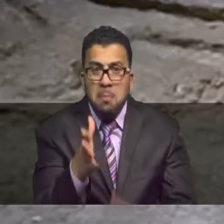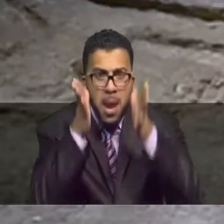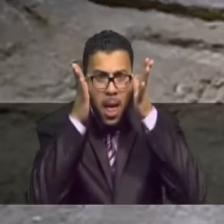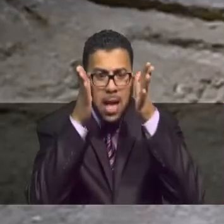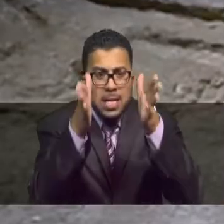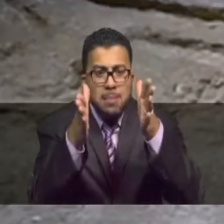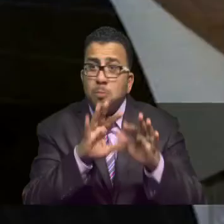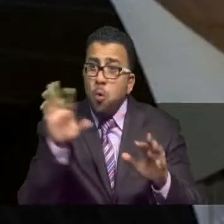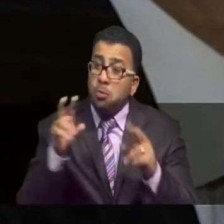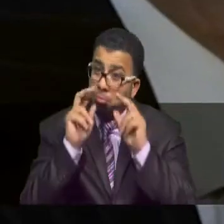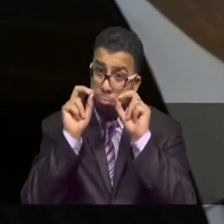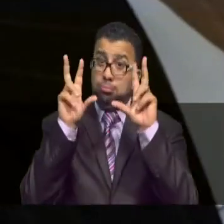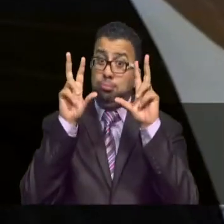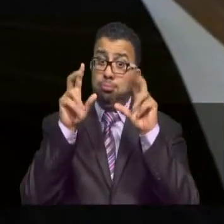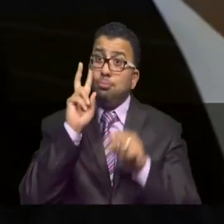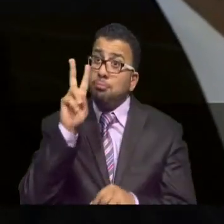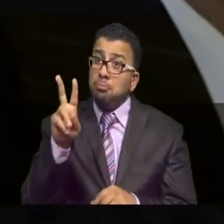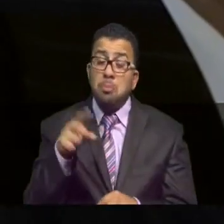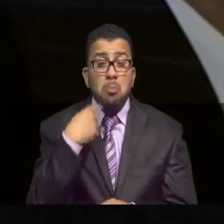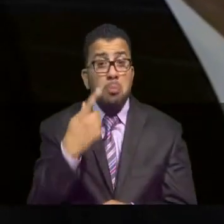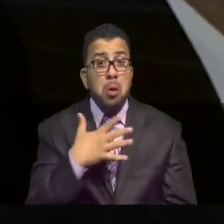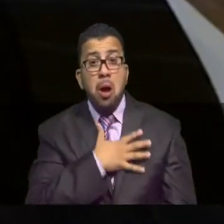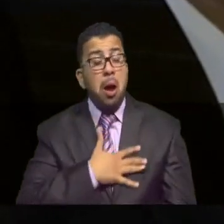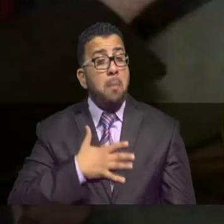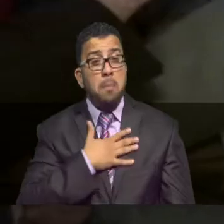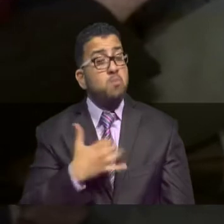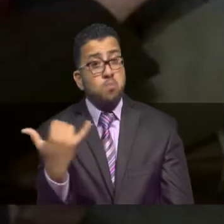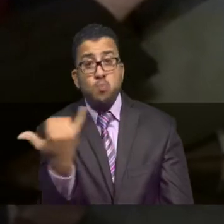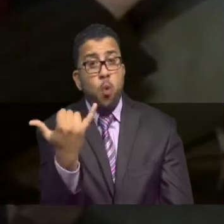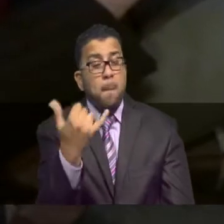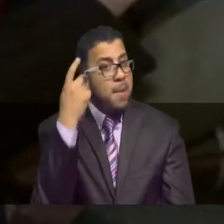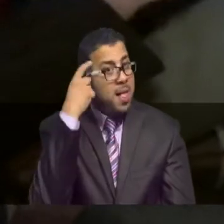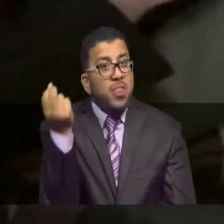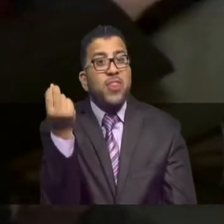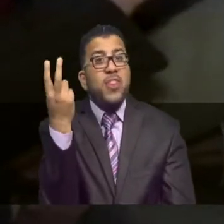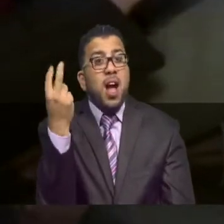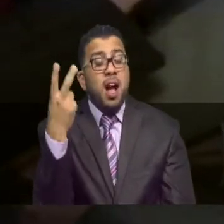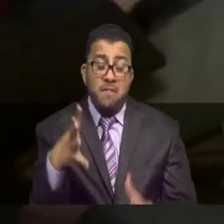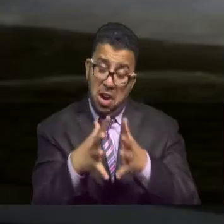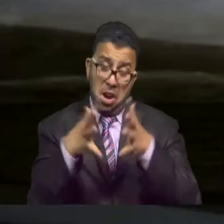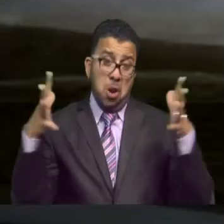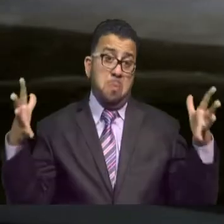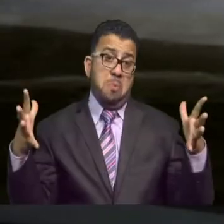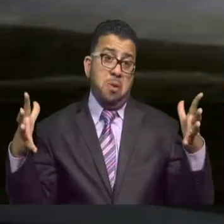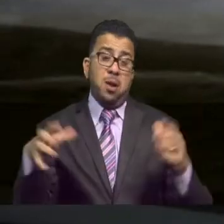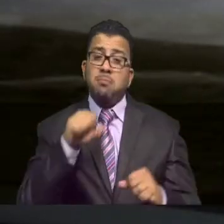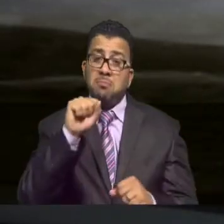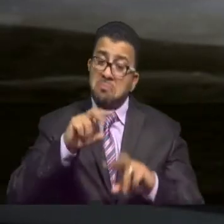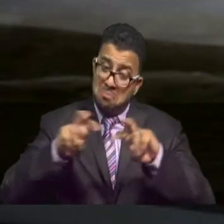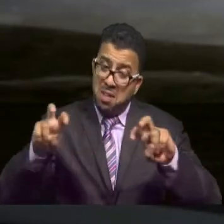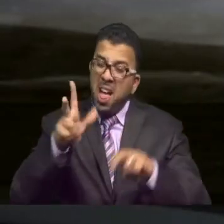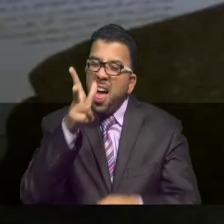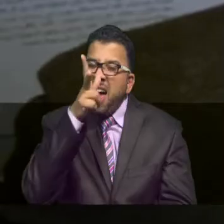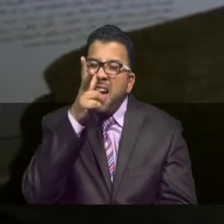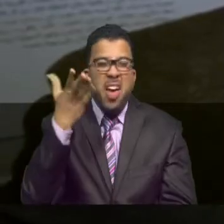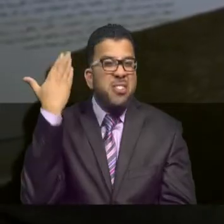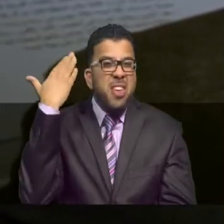باهتمام وإعجاب كافة الحضور الذين عبروا عن الأهمية الثقافية الكبيرة لهذا الكشف الأثري.